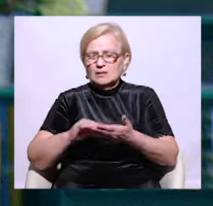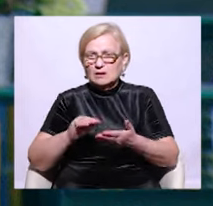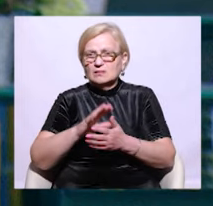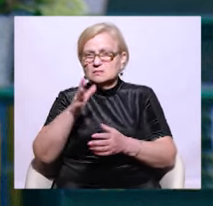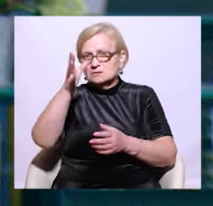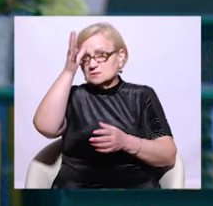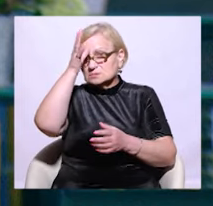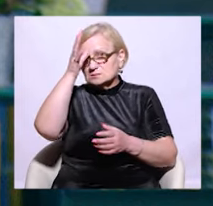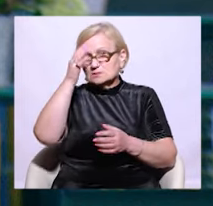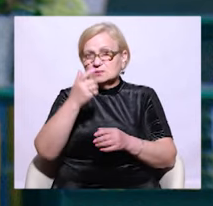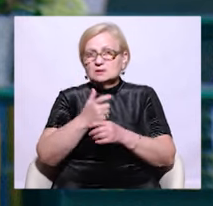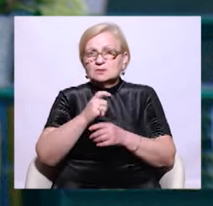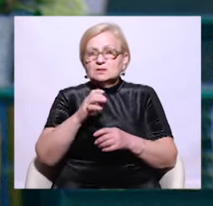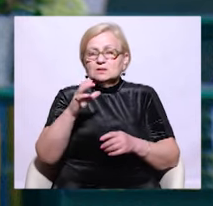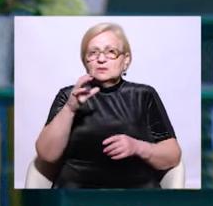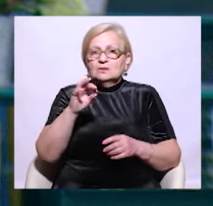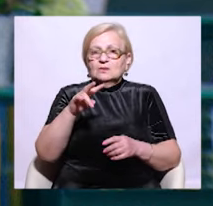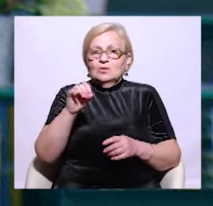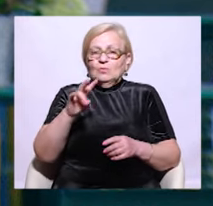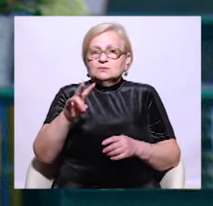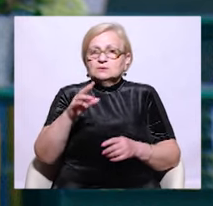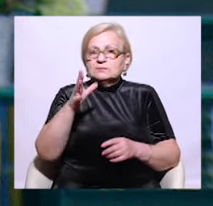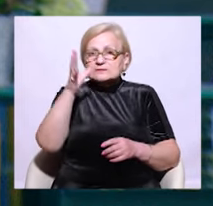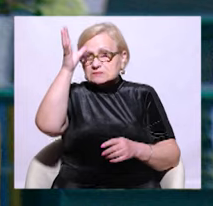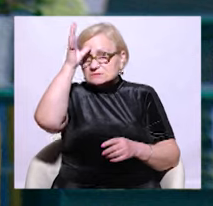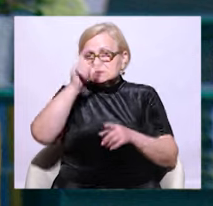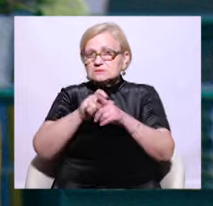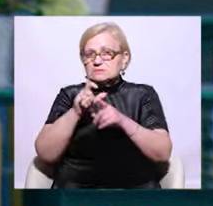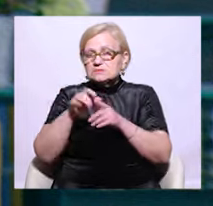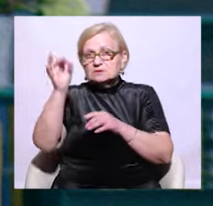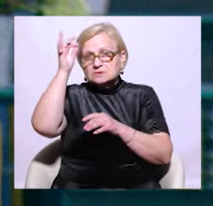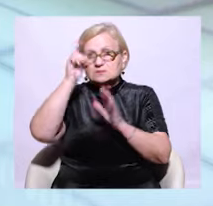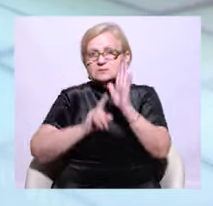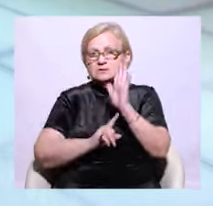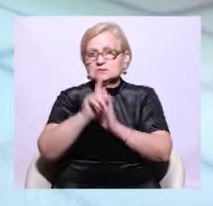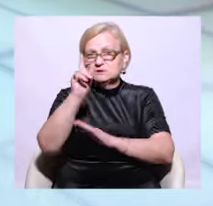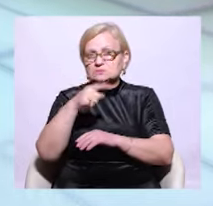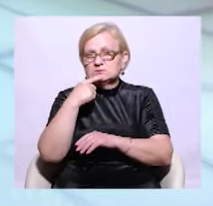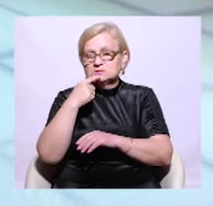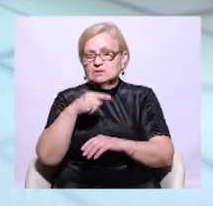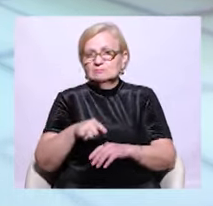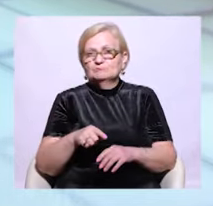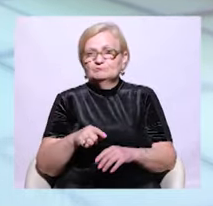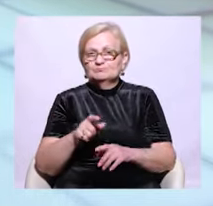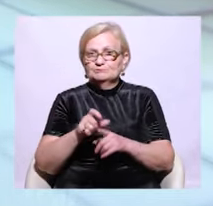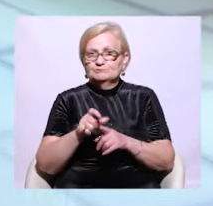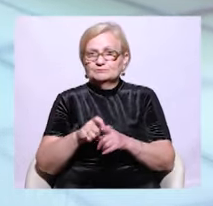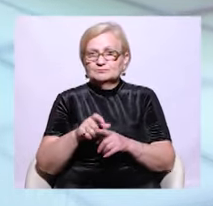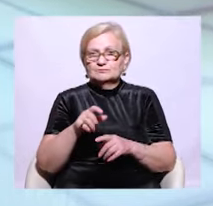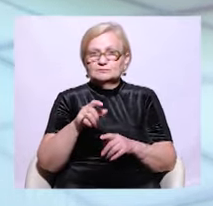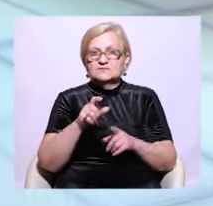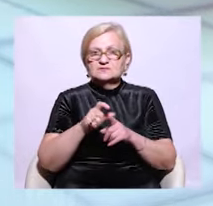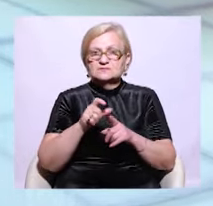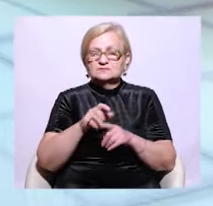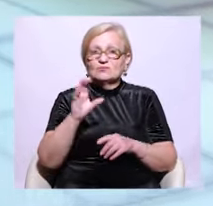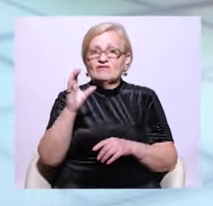მნიშვნელოვან რაღაცას გვეუბნება ჩვენ. სოლომონ ბრძენის სიტყვებს იხსენებს დასაწყისშივე, თითქმის სიტყვა